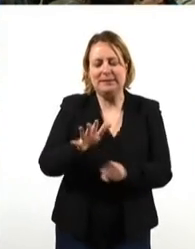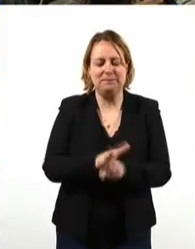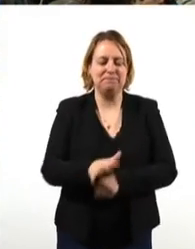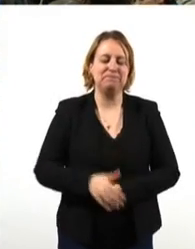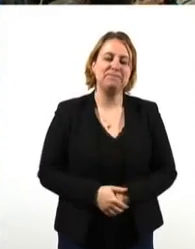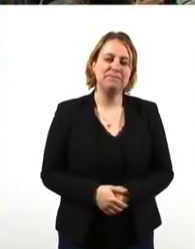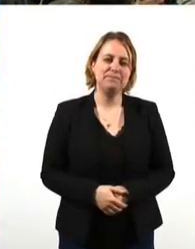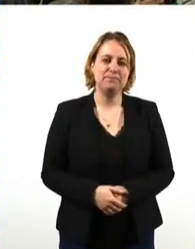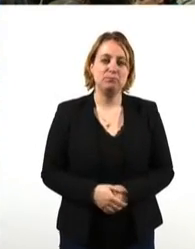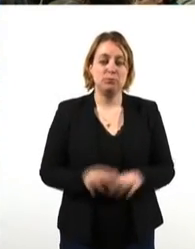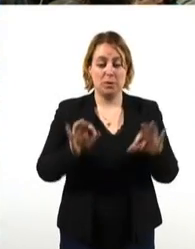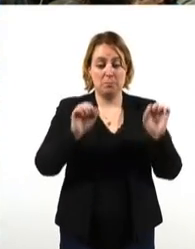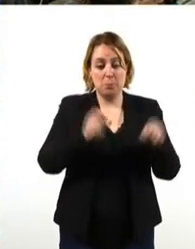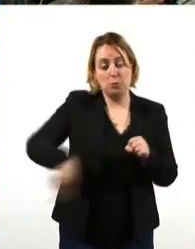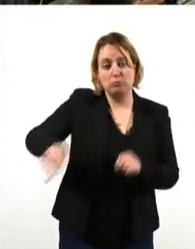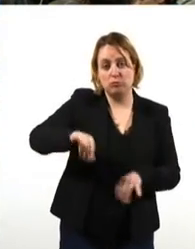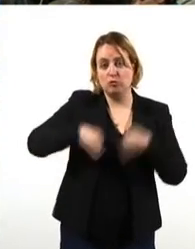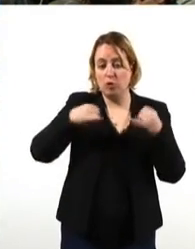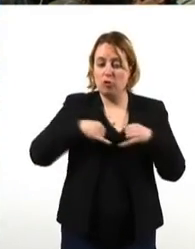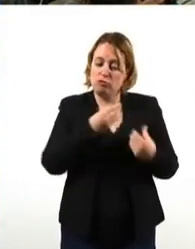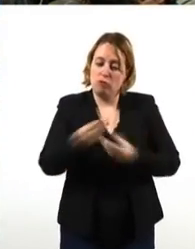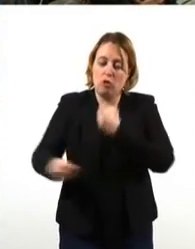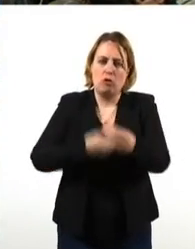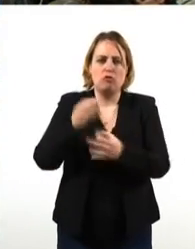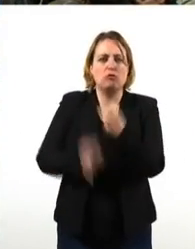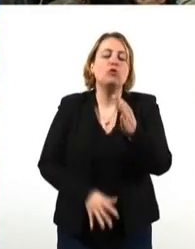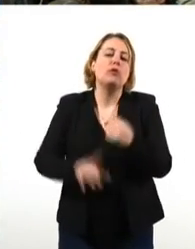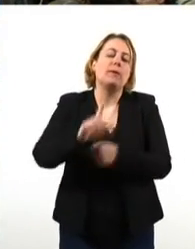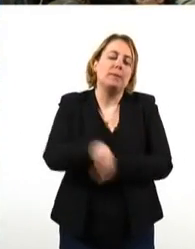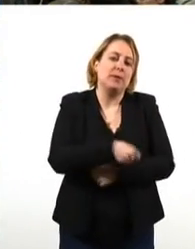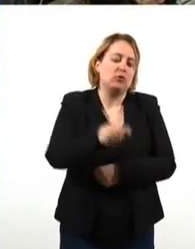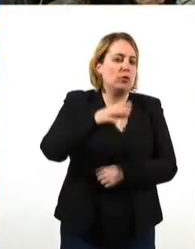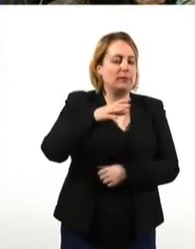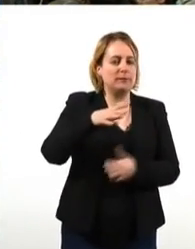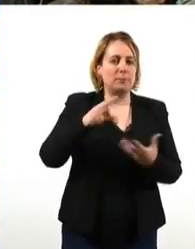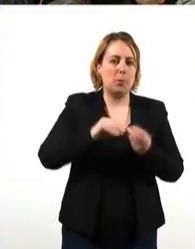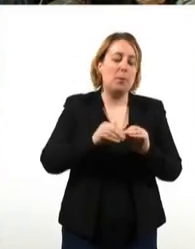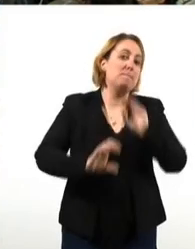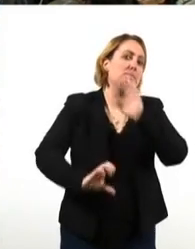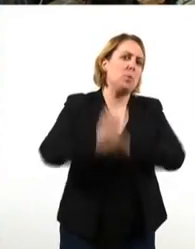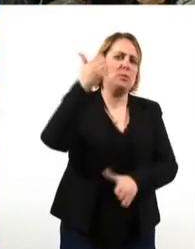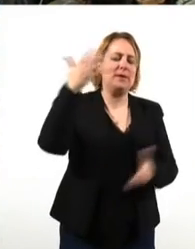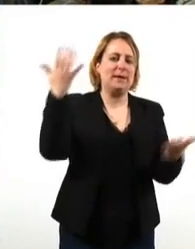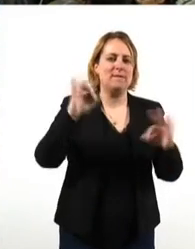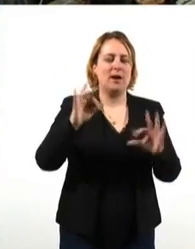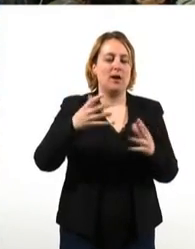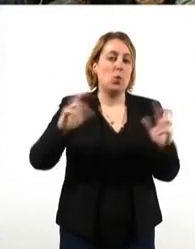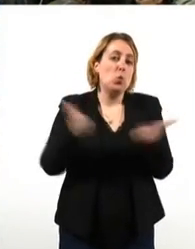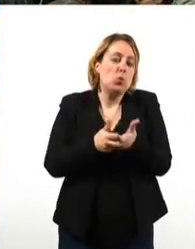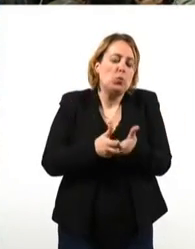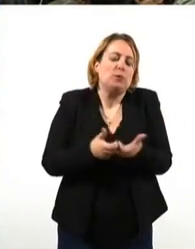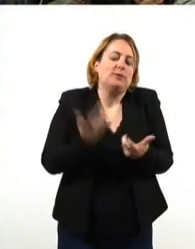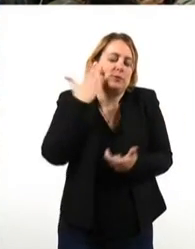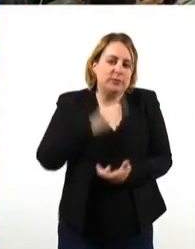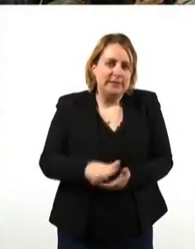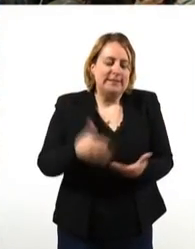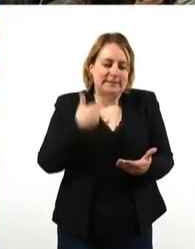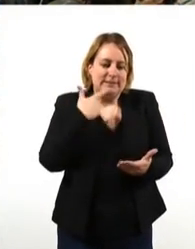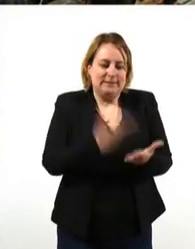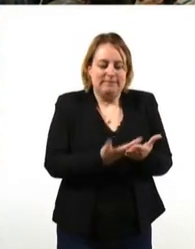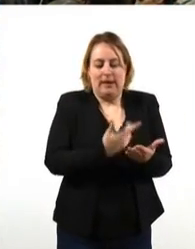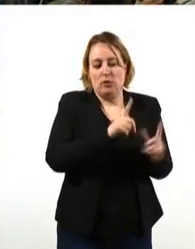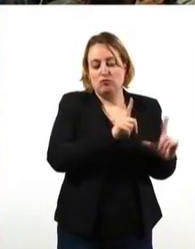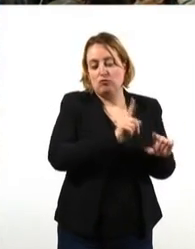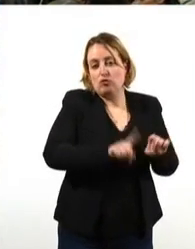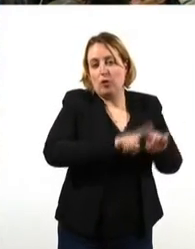pour un certain nombre de jeunes, même si ça ne réduit pas un des freins centraux, qui est le coût. Et là, c'est peut-être aussi d'avoir un peu plus, pardon de dire le mot, mais